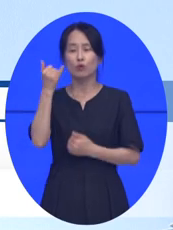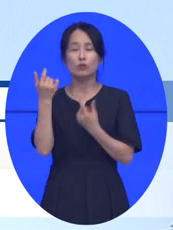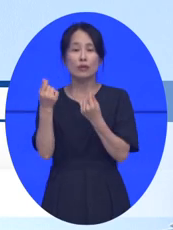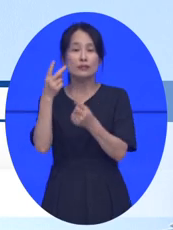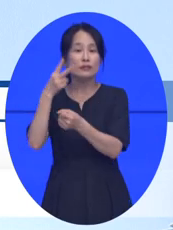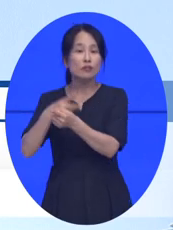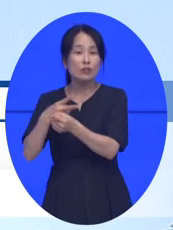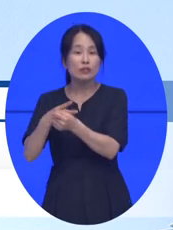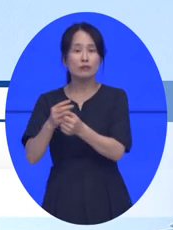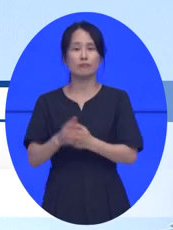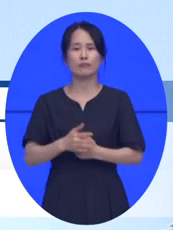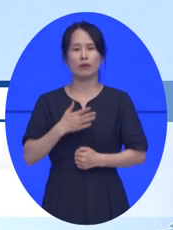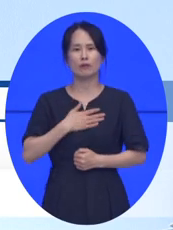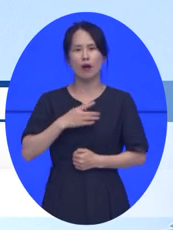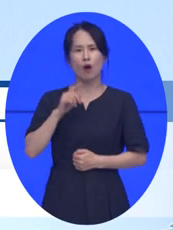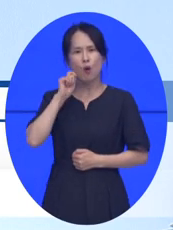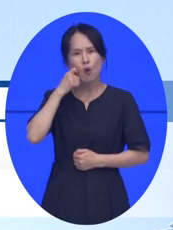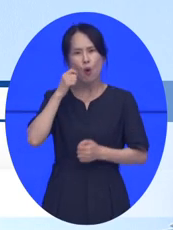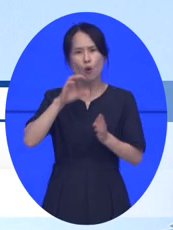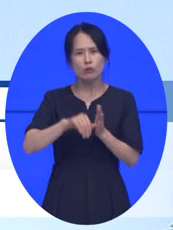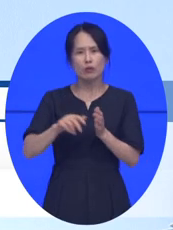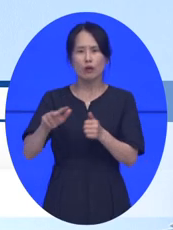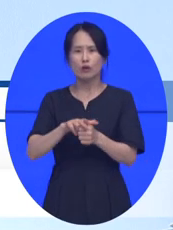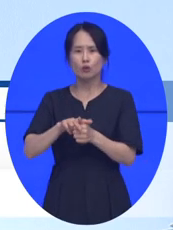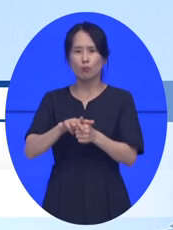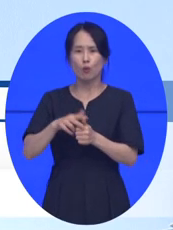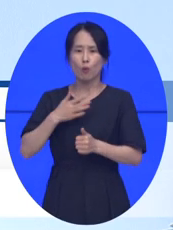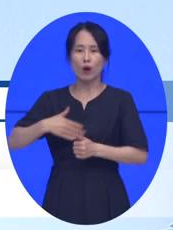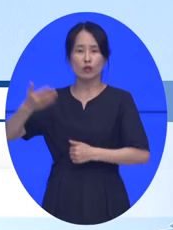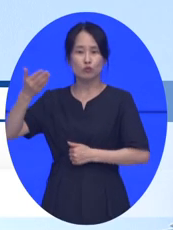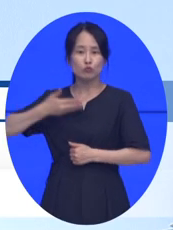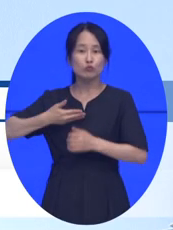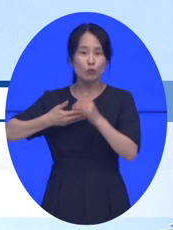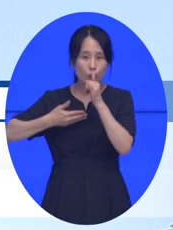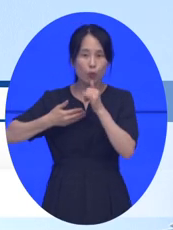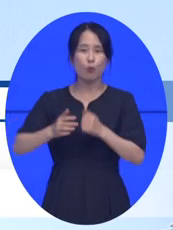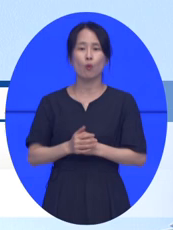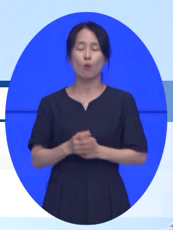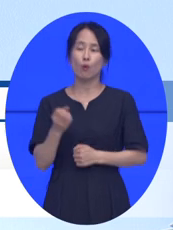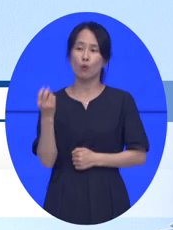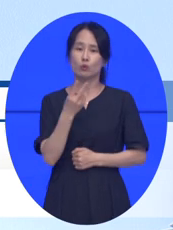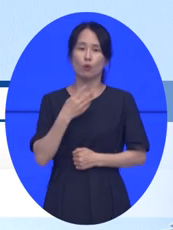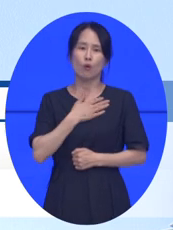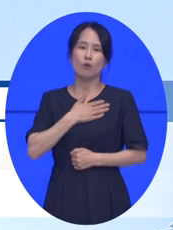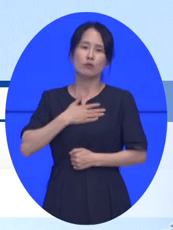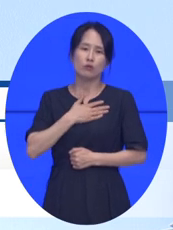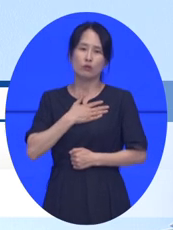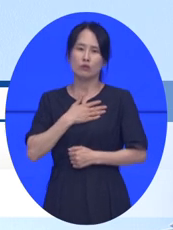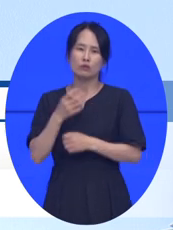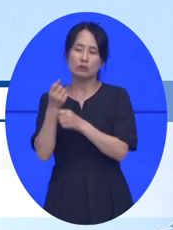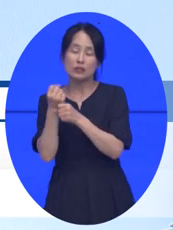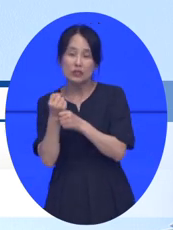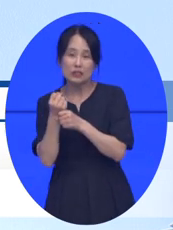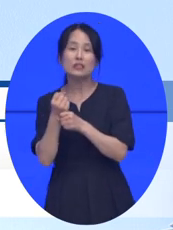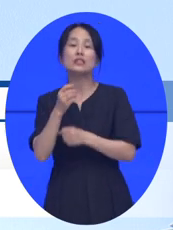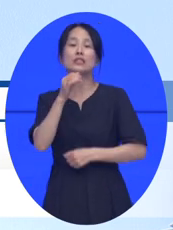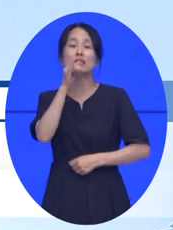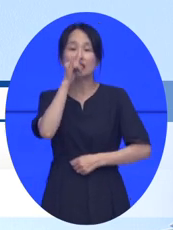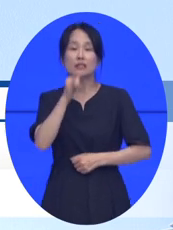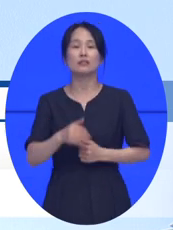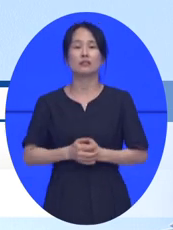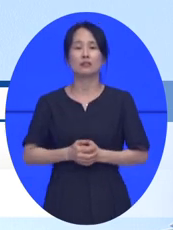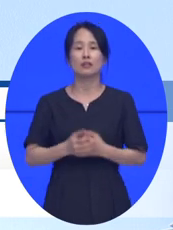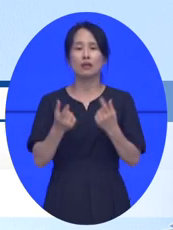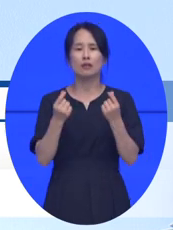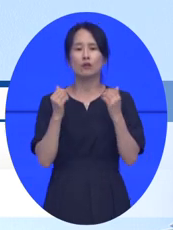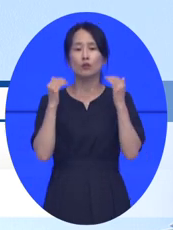같은 멘토? 자신이 어려울 때 뭔가 정보도 알려줄 수 있고 또 정서적으로 의지가 될 수도